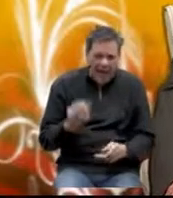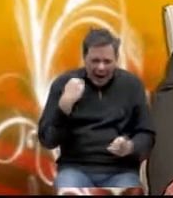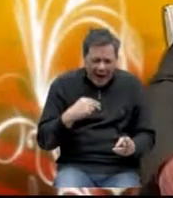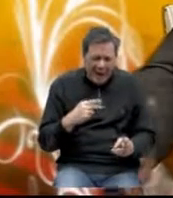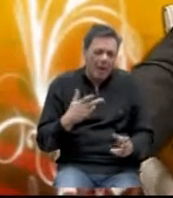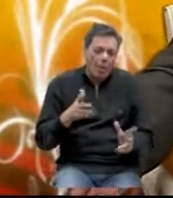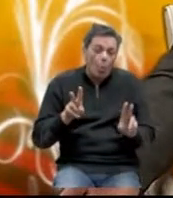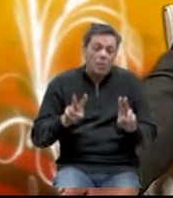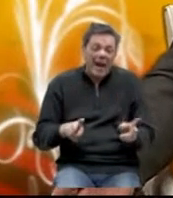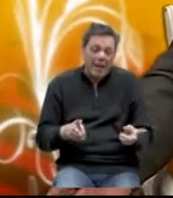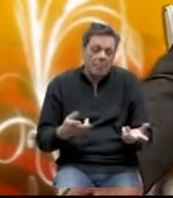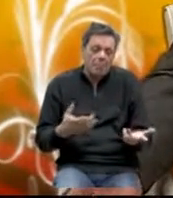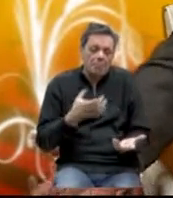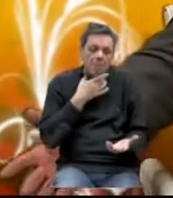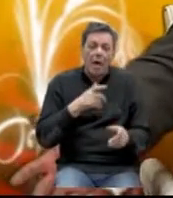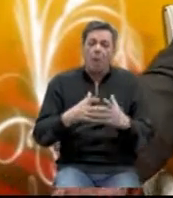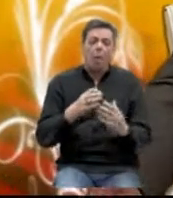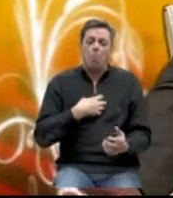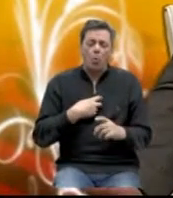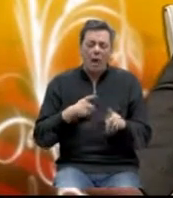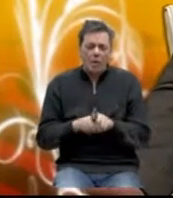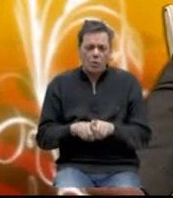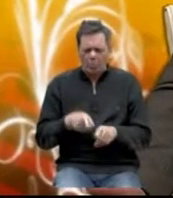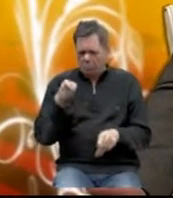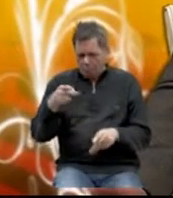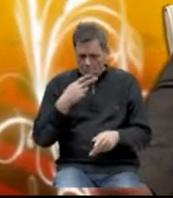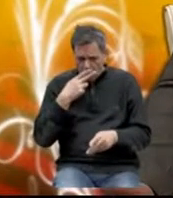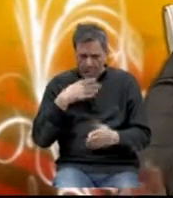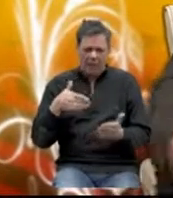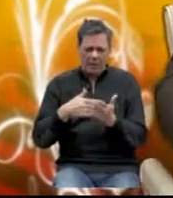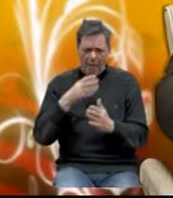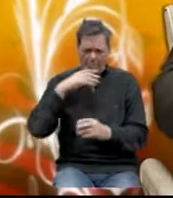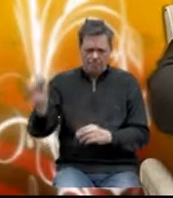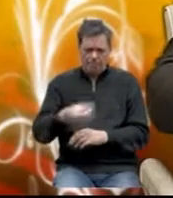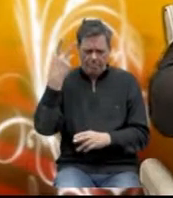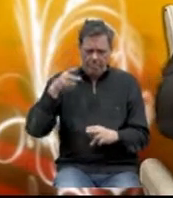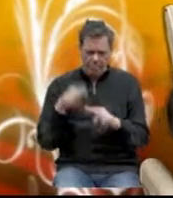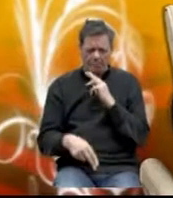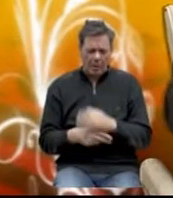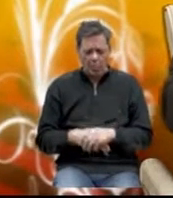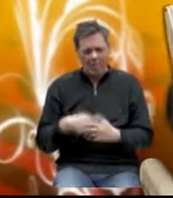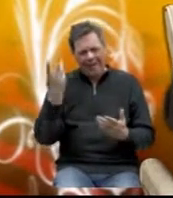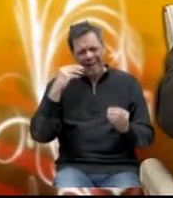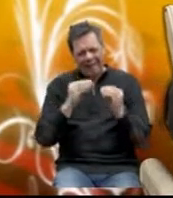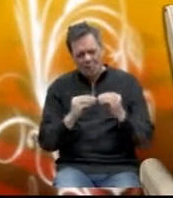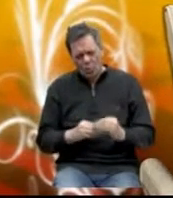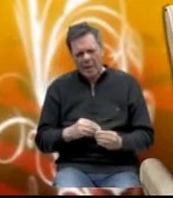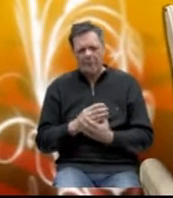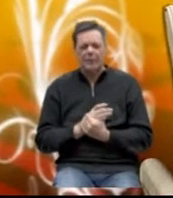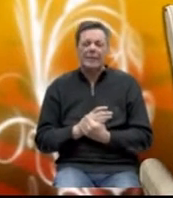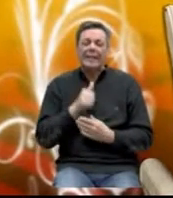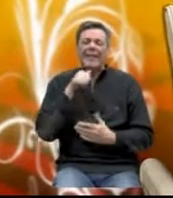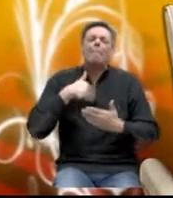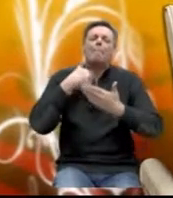više bili. Isto tako za plućima. E tome treba prekinuti. Ali sustav mora, pristup